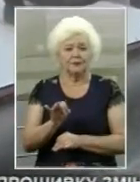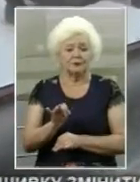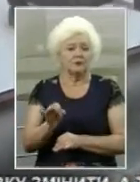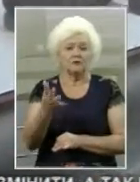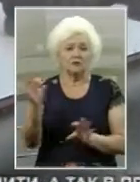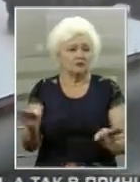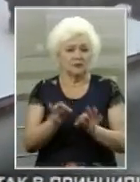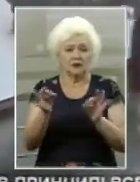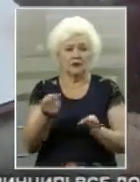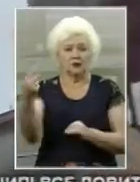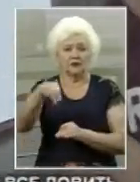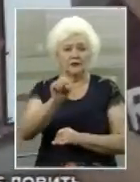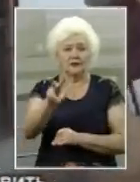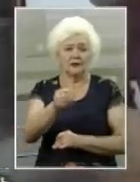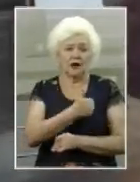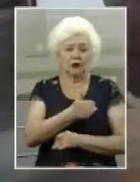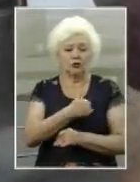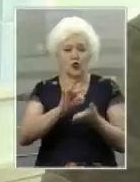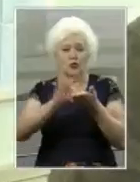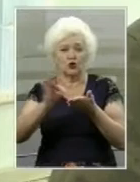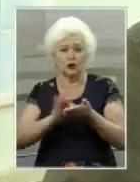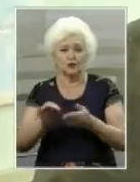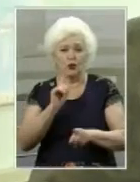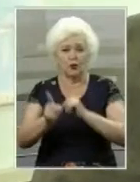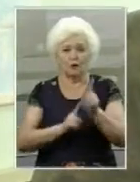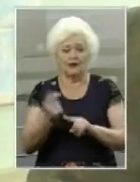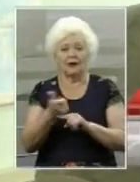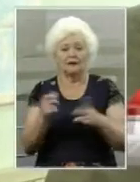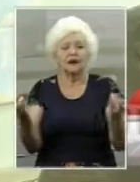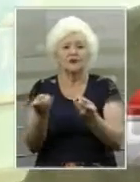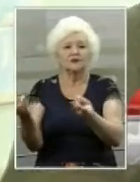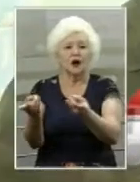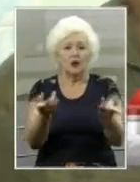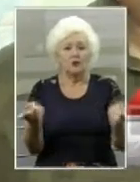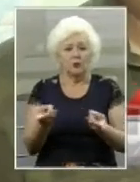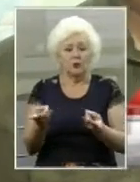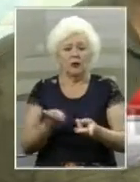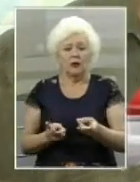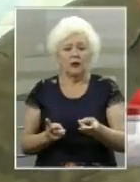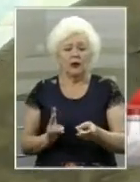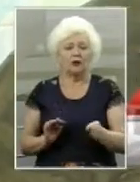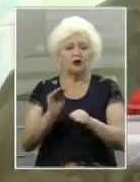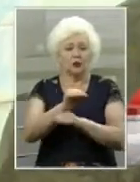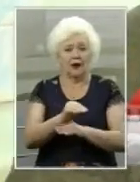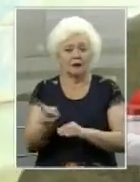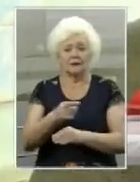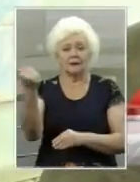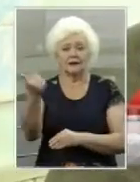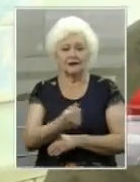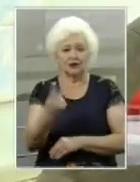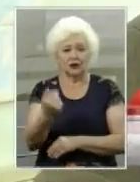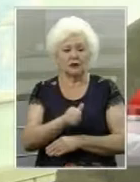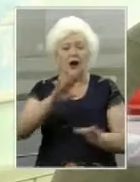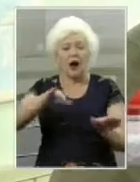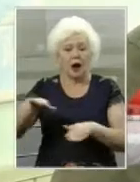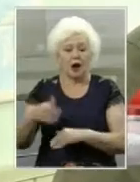Ще у 2012 році я ще хочу прошивку поміняти. Найбільший попит до дати відключення, да, за тиждень-два, і